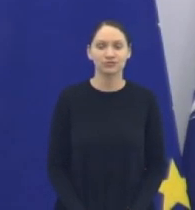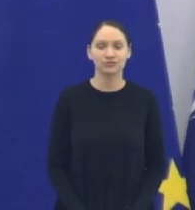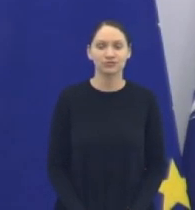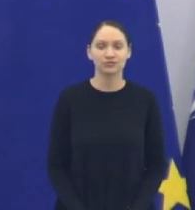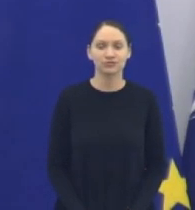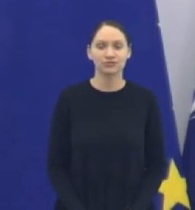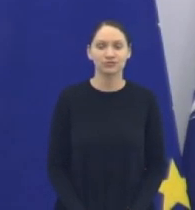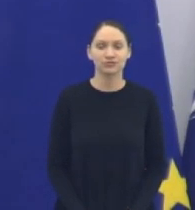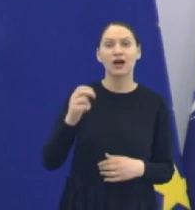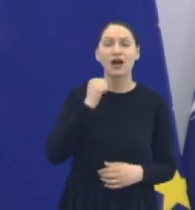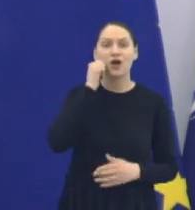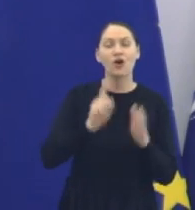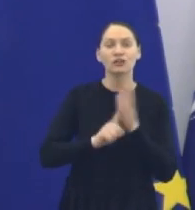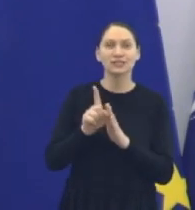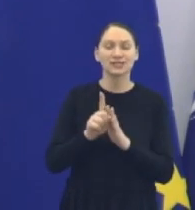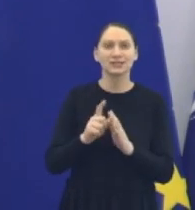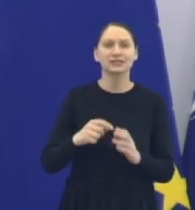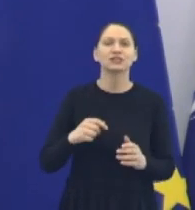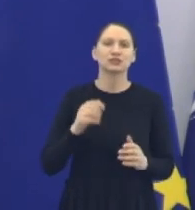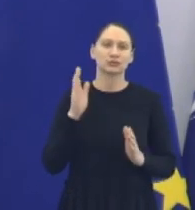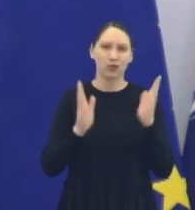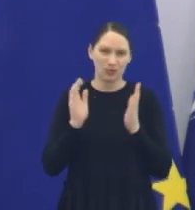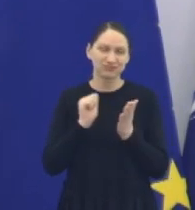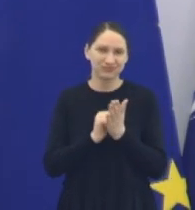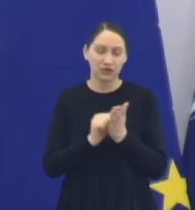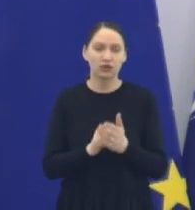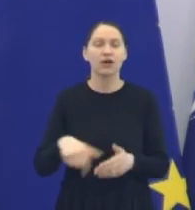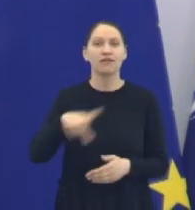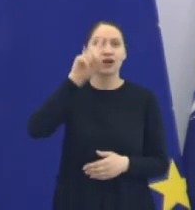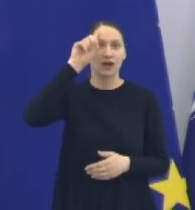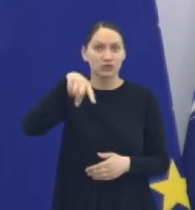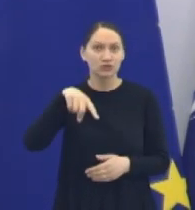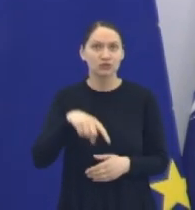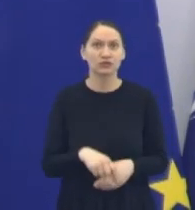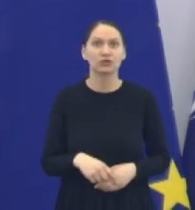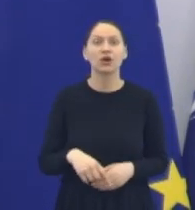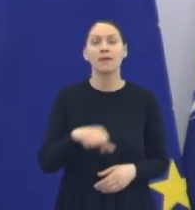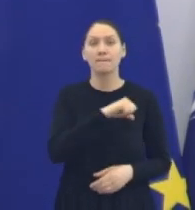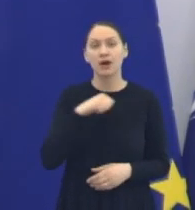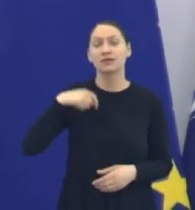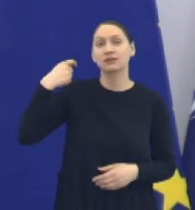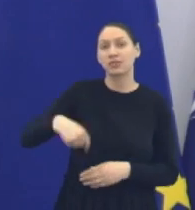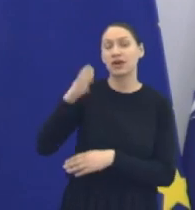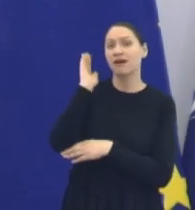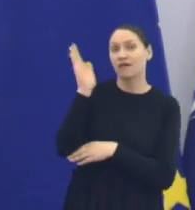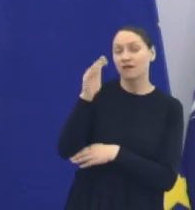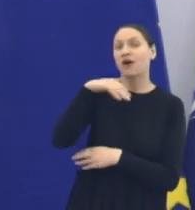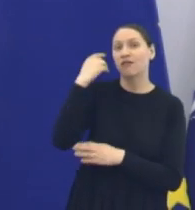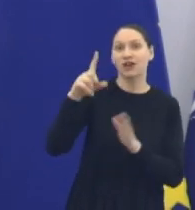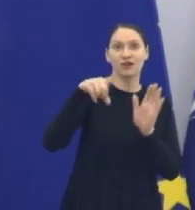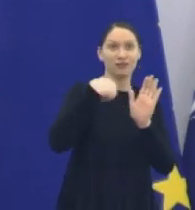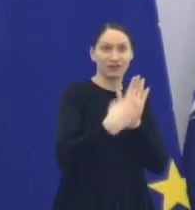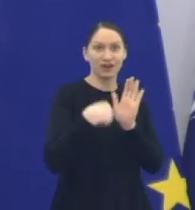savaitę pradėsime prezidento spaudos konferenciją. Temą jūs žinote, Ukraina ir iš pačio prezidento pasakymas, po to lauksim jūsų klausimų.